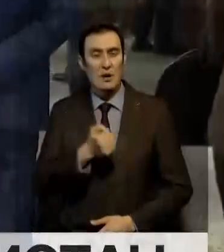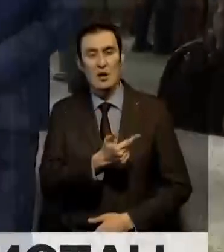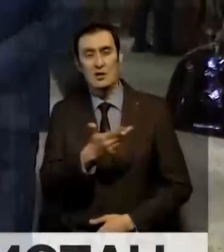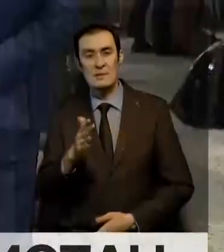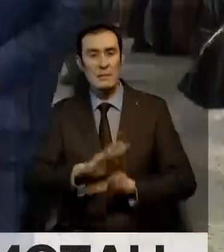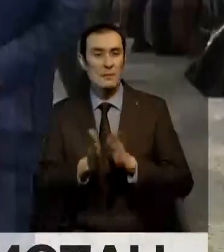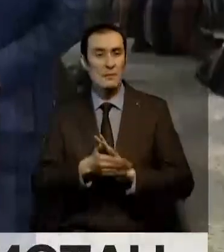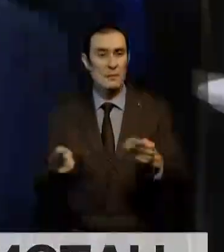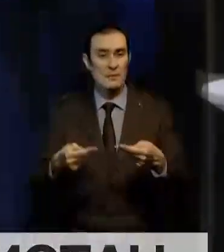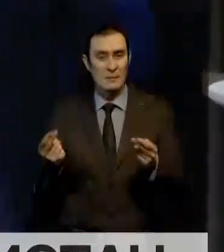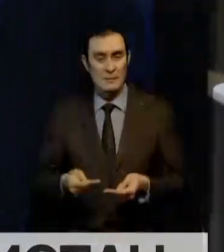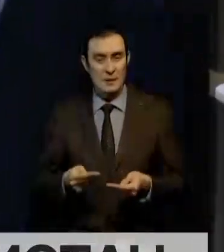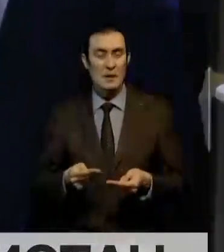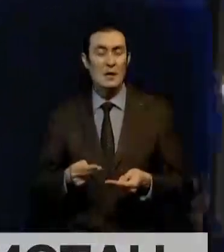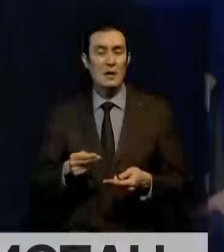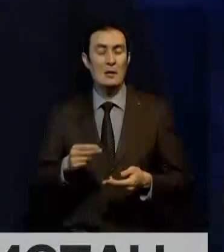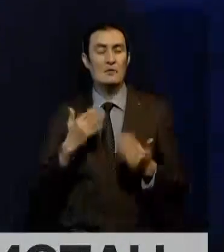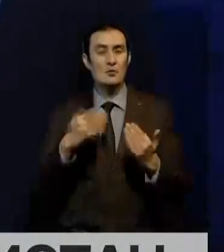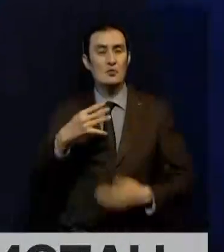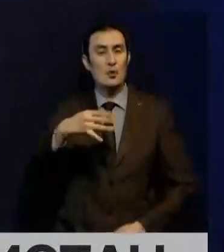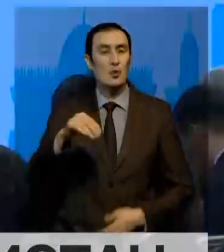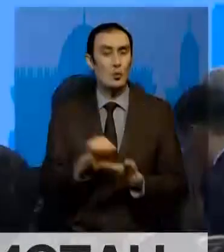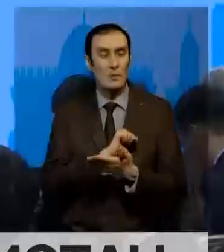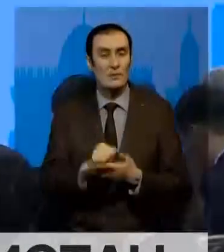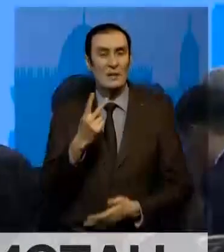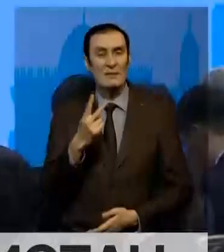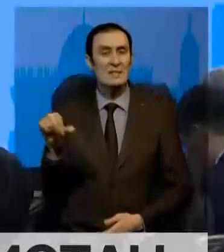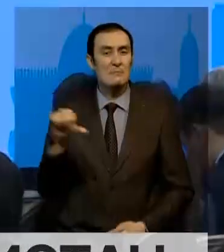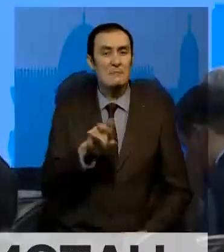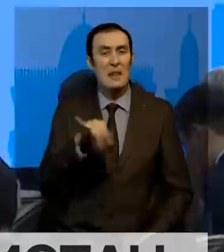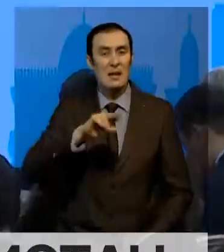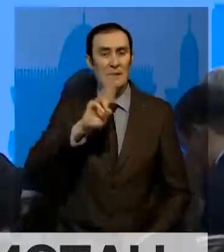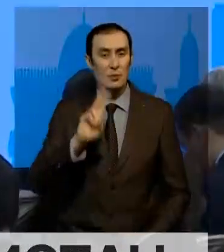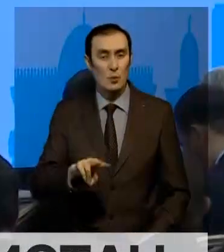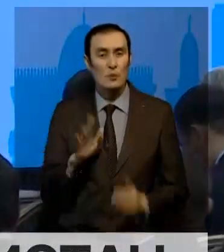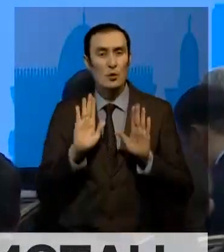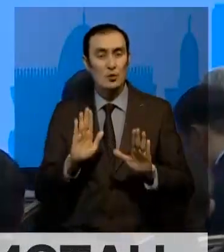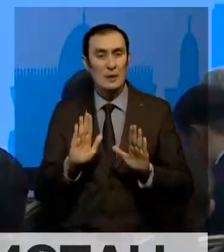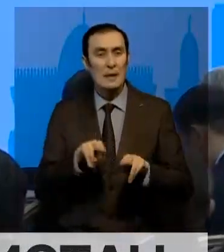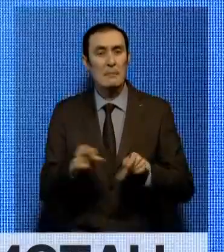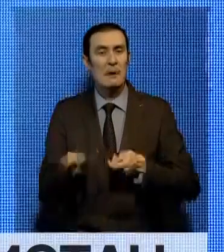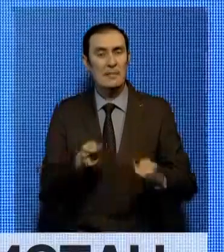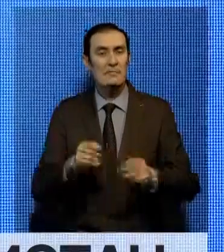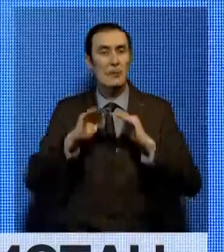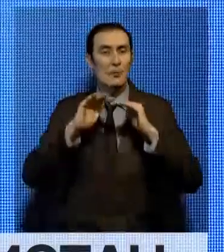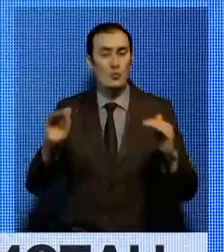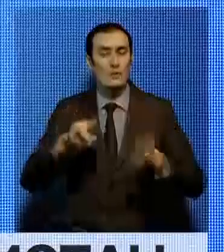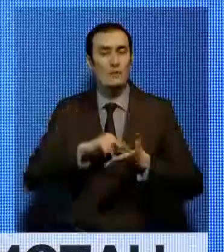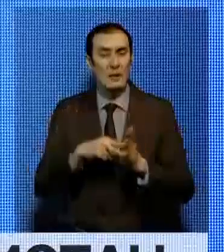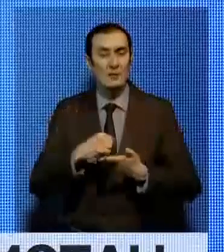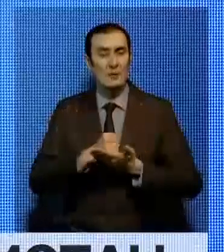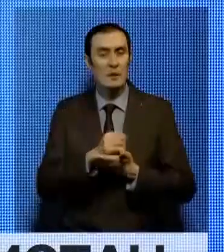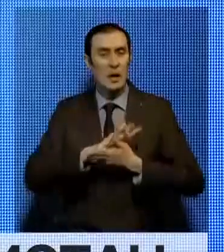количеству подписанных соглашений и меморандумов. 40 документов на 2,5 миллиарда долларов только на правительственном уровне. В планах